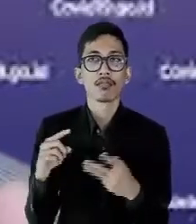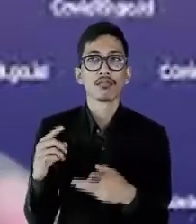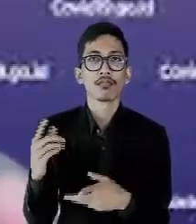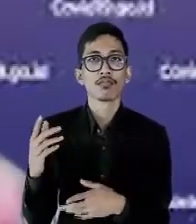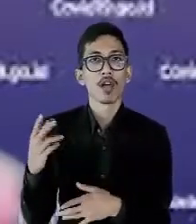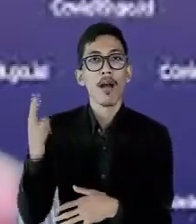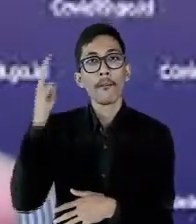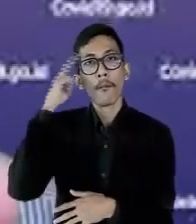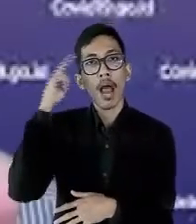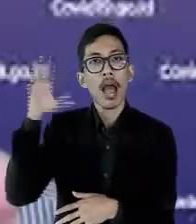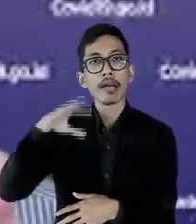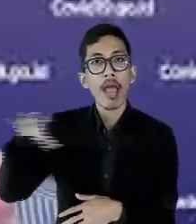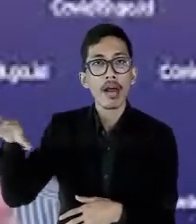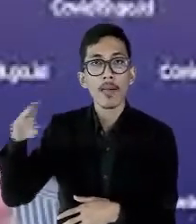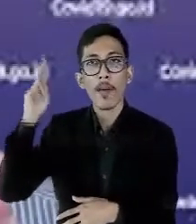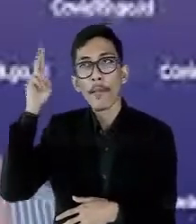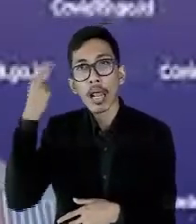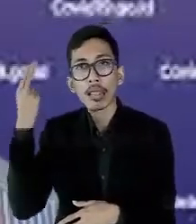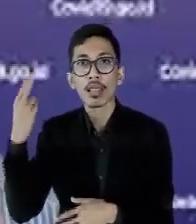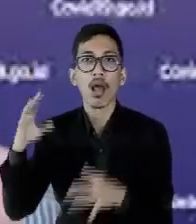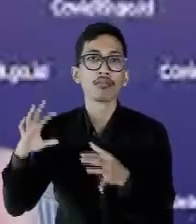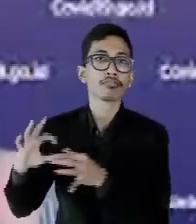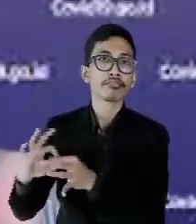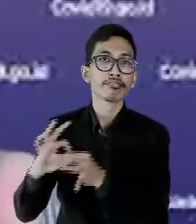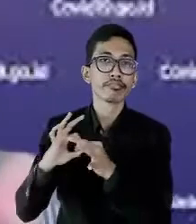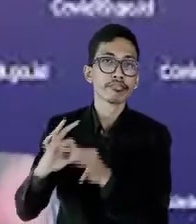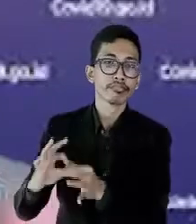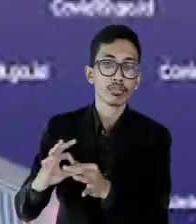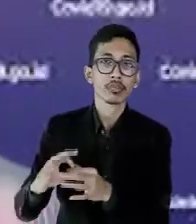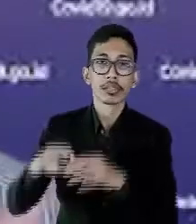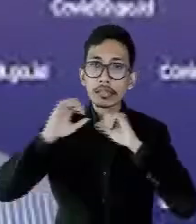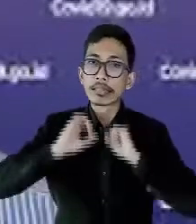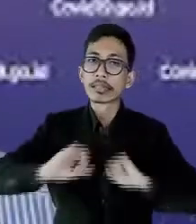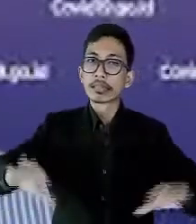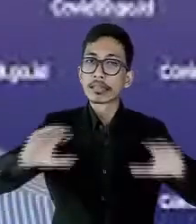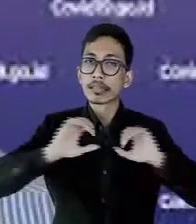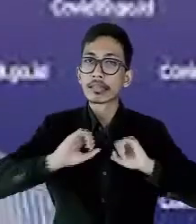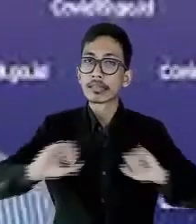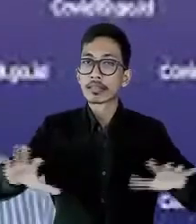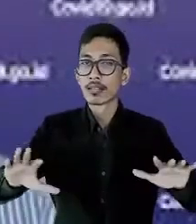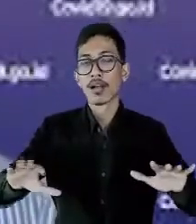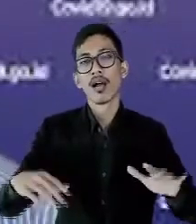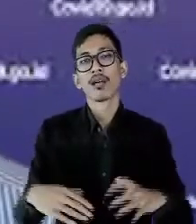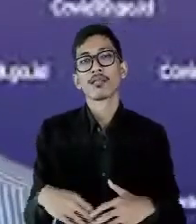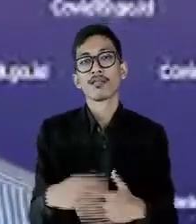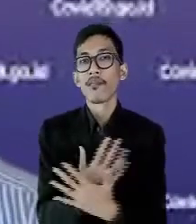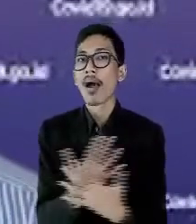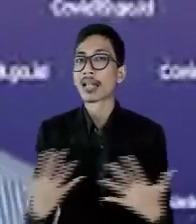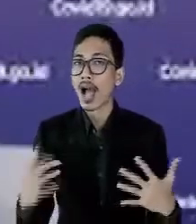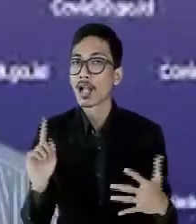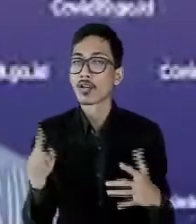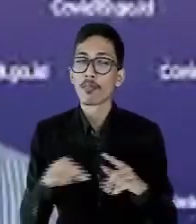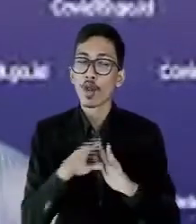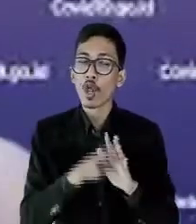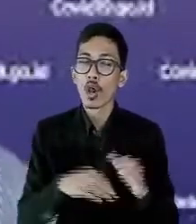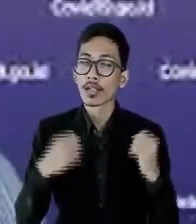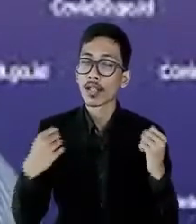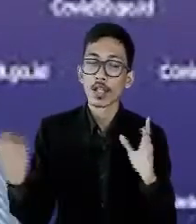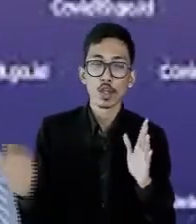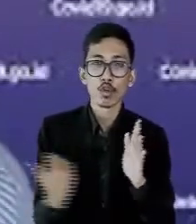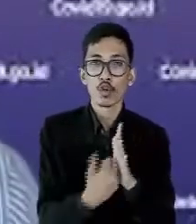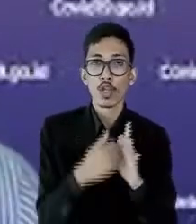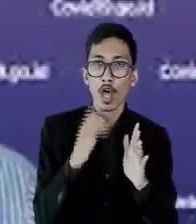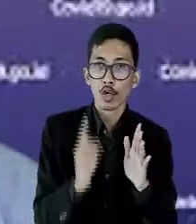untuk memastikan agar masyarakat sungguh-sungguh taat ya, patuh terhadap protokol kesehatan terutama yang saat